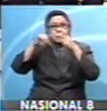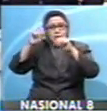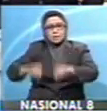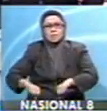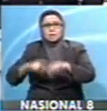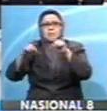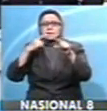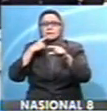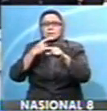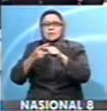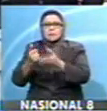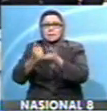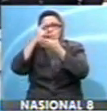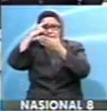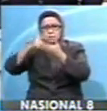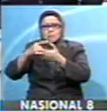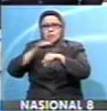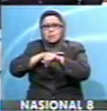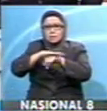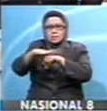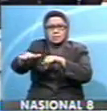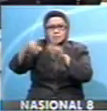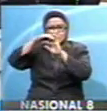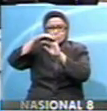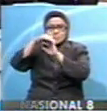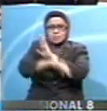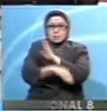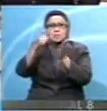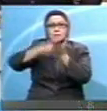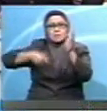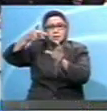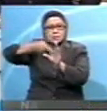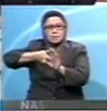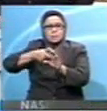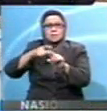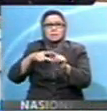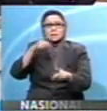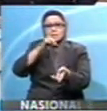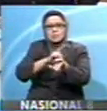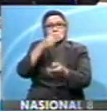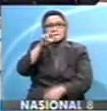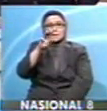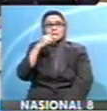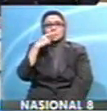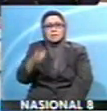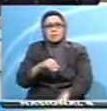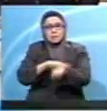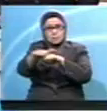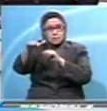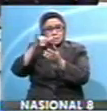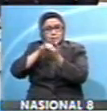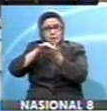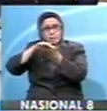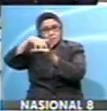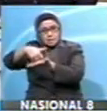susulan kejatuhan harga minyak ahli ekonomi kanan Bank Dunia bagi Malaysia Dr Federico gilsander berkata impak daripada kelemahan